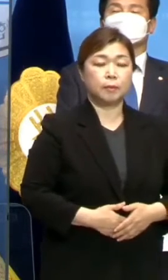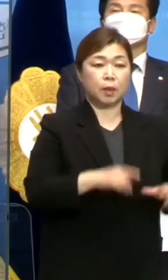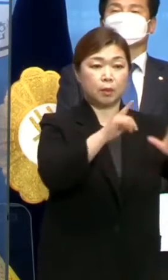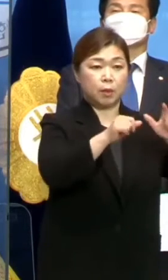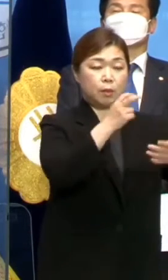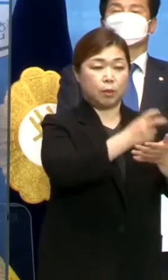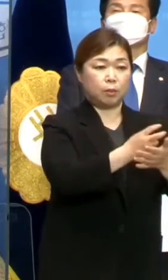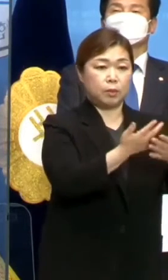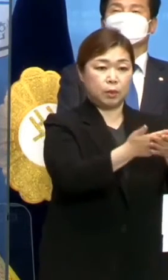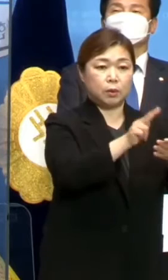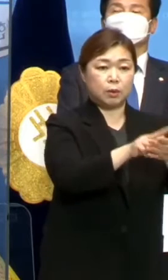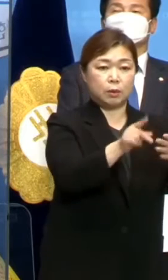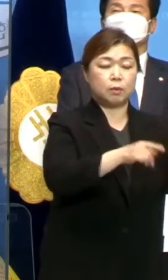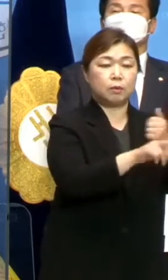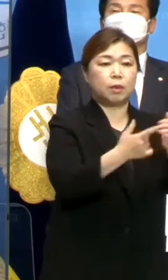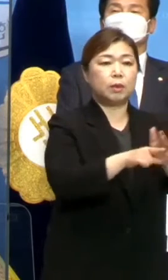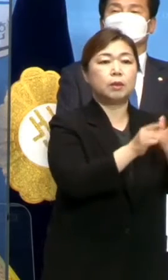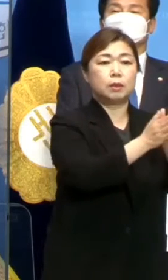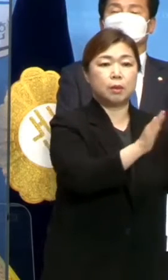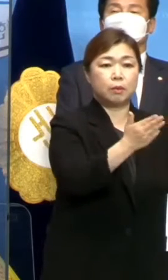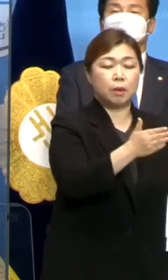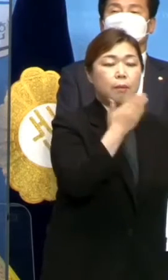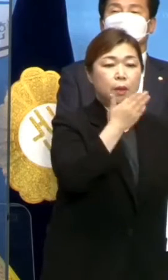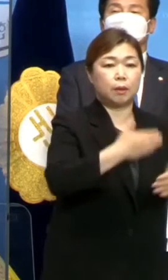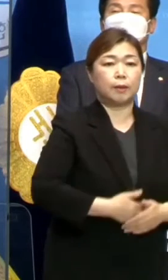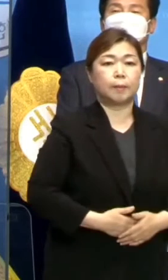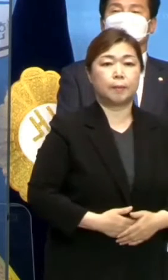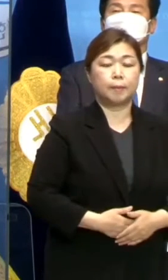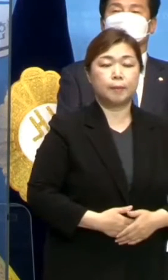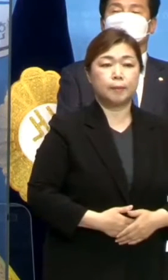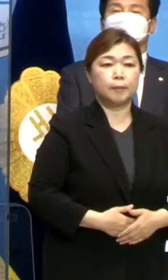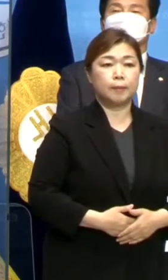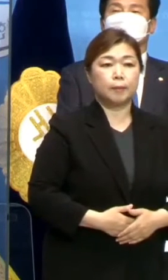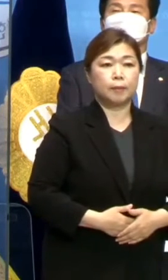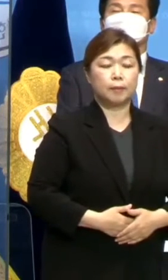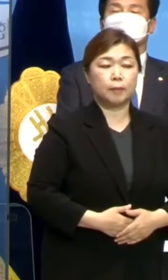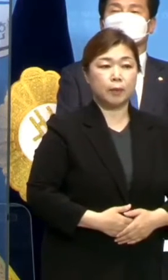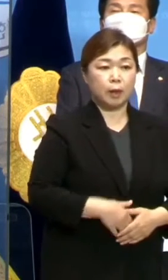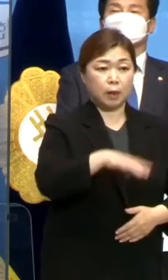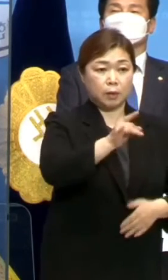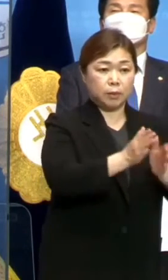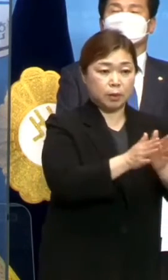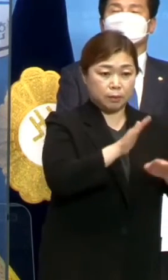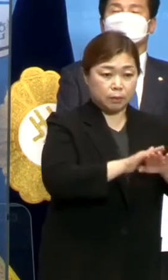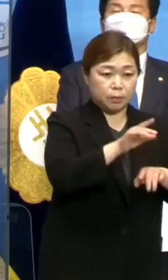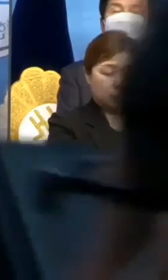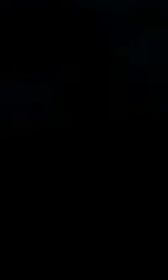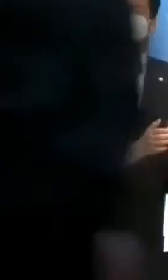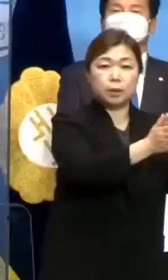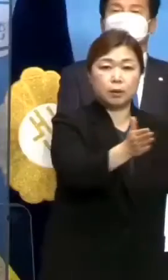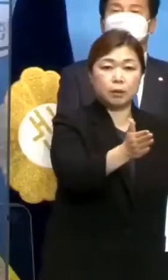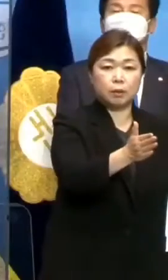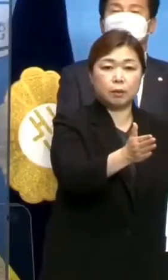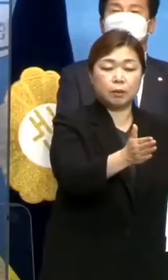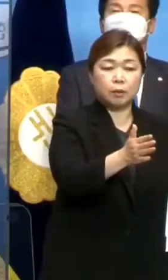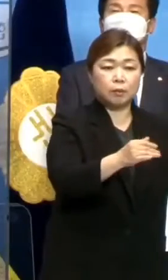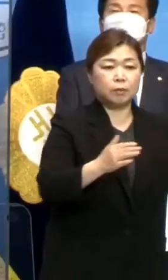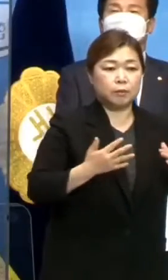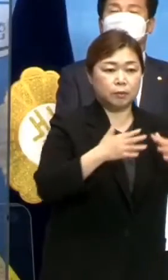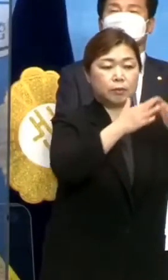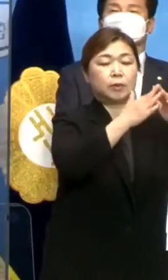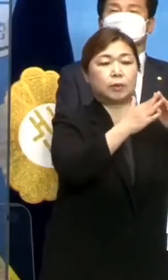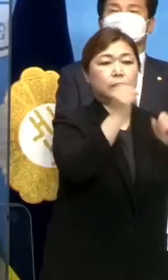지방의회 법 제정은 이를 위한 시작이 되어 줄 수 있습니다 천리길도 한걸음 부터 시작하고 9층 누각 또한